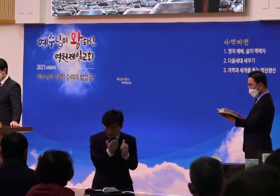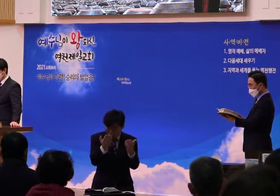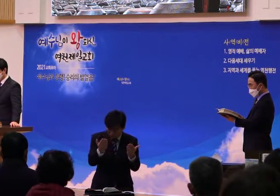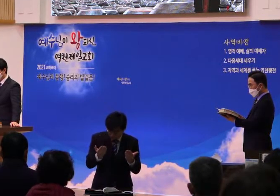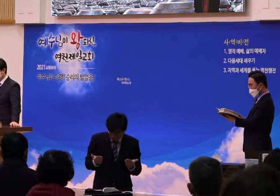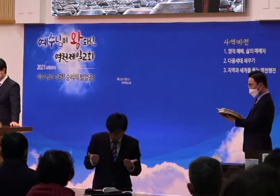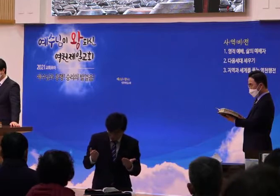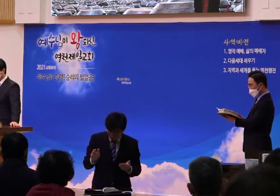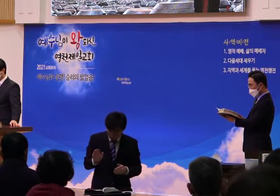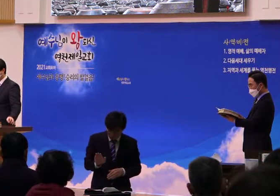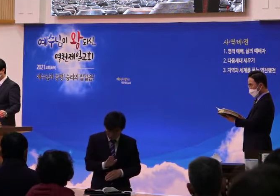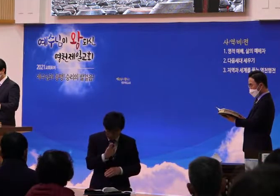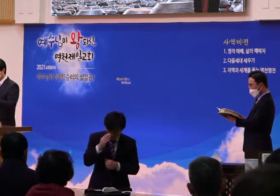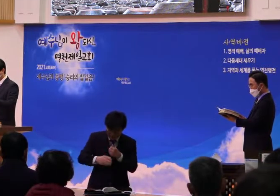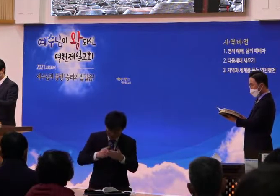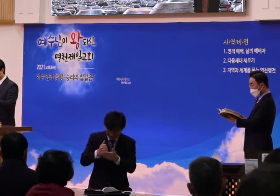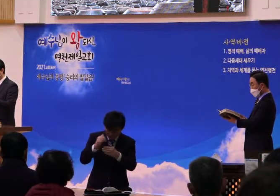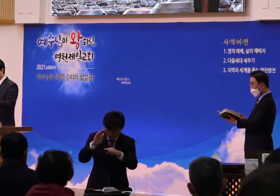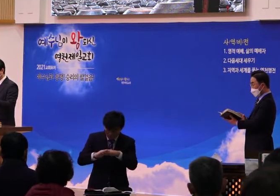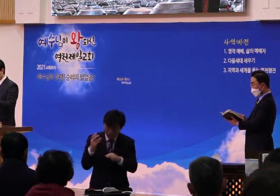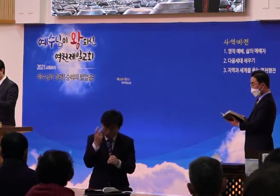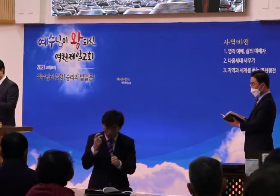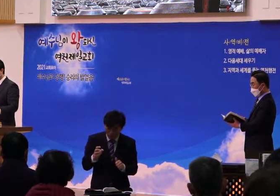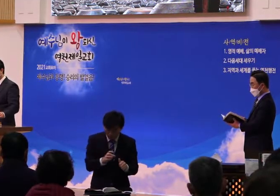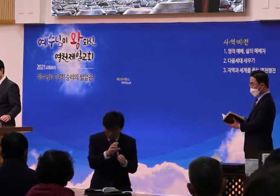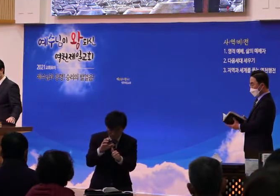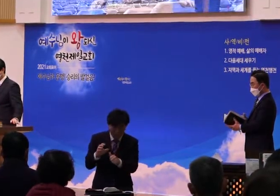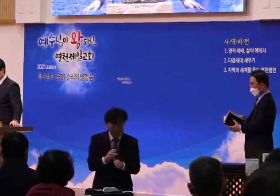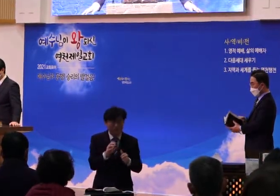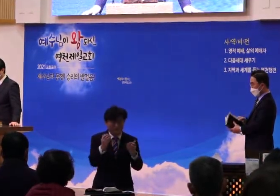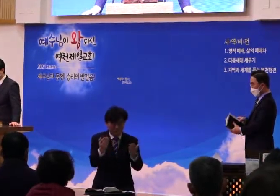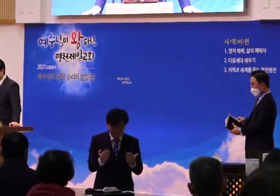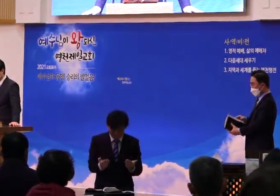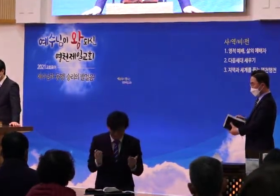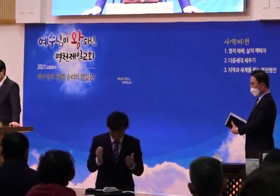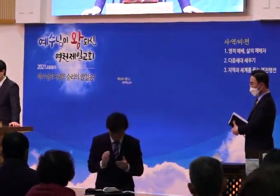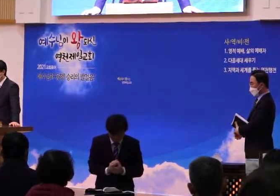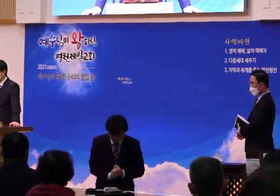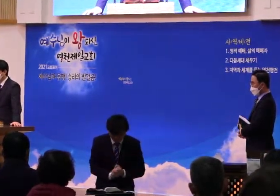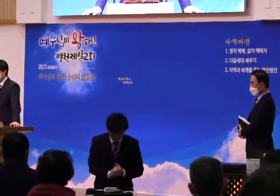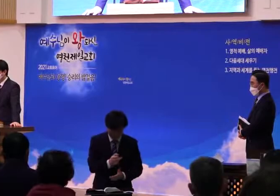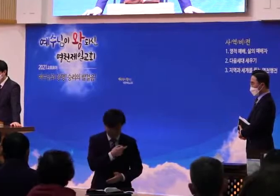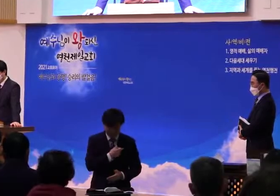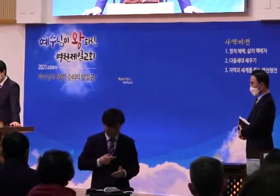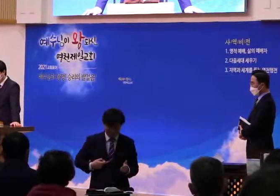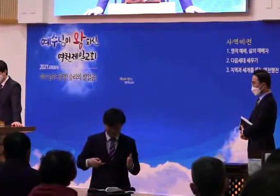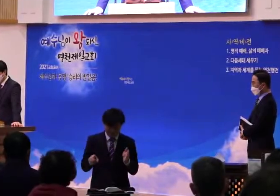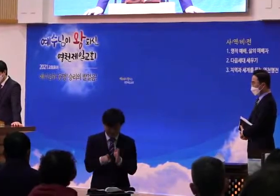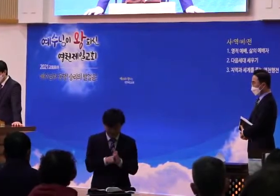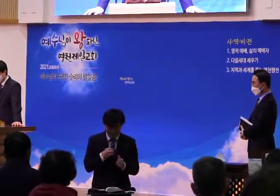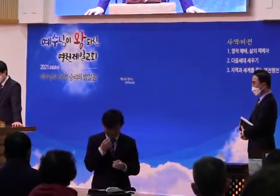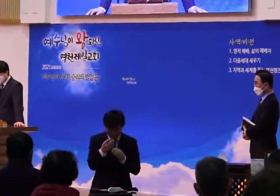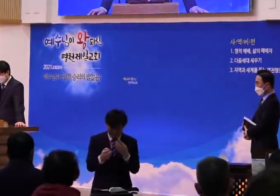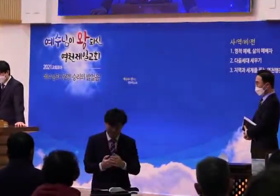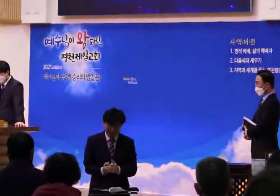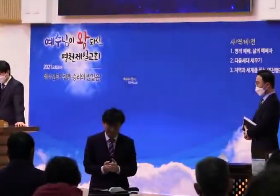손이 돌보시는 양이기 때문이라. 아멘. 다 함께 사도신경으로 우리의 신앙을